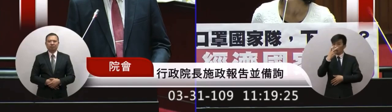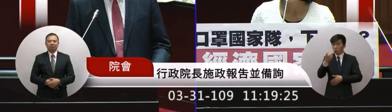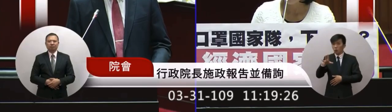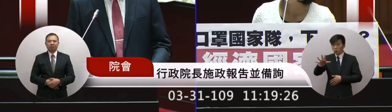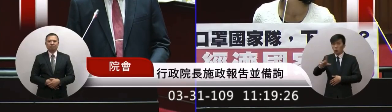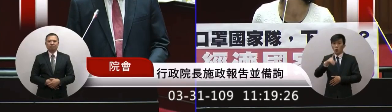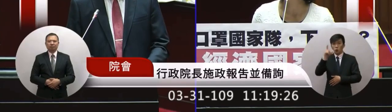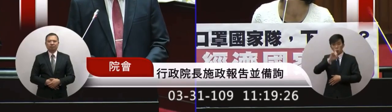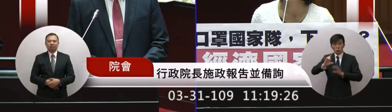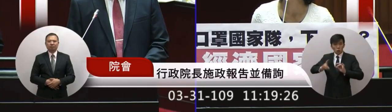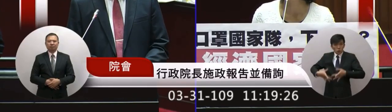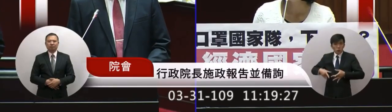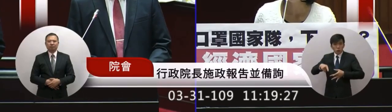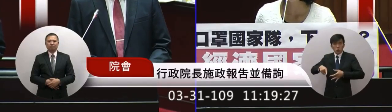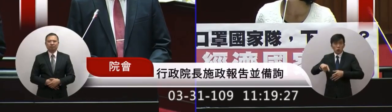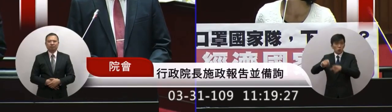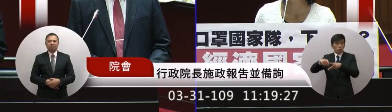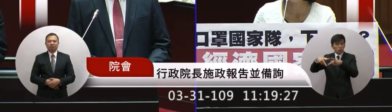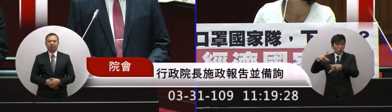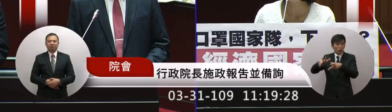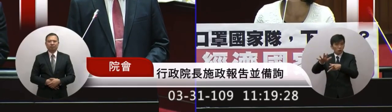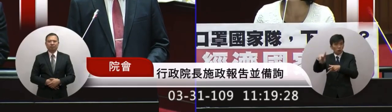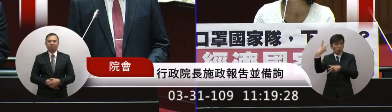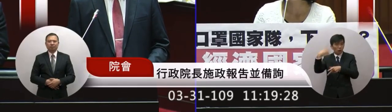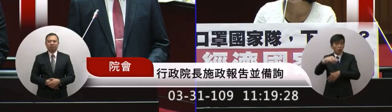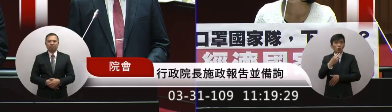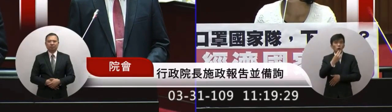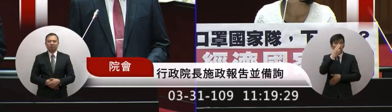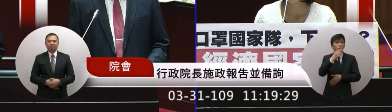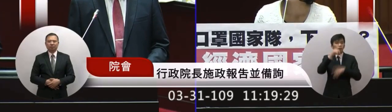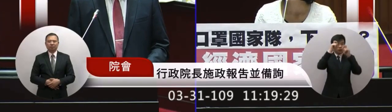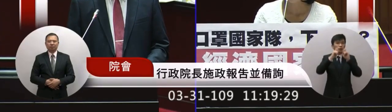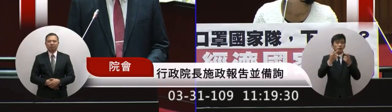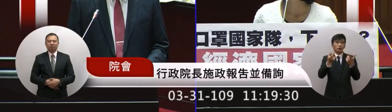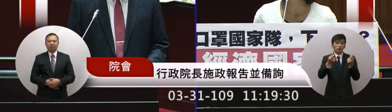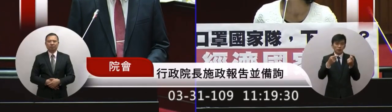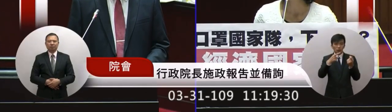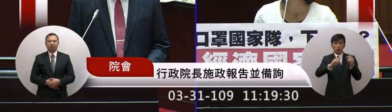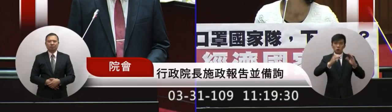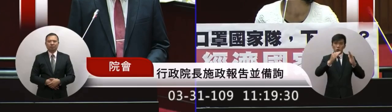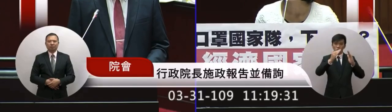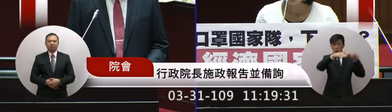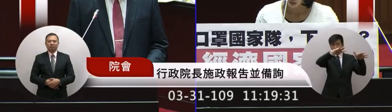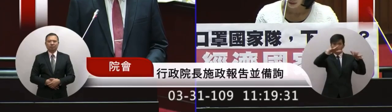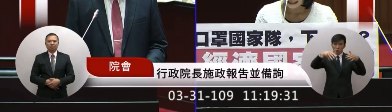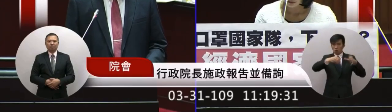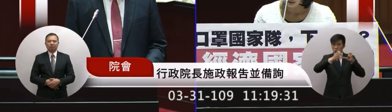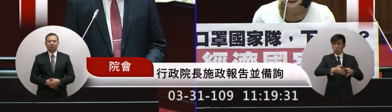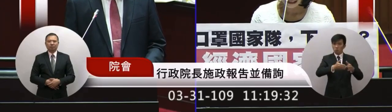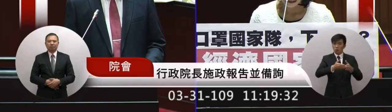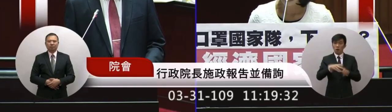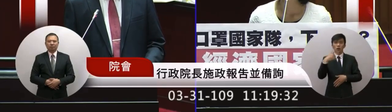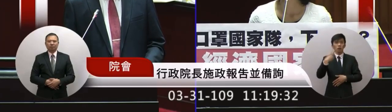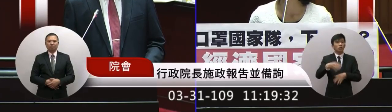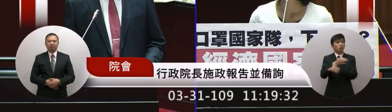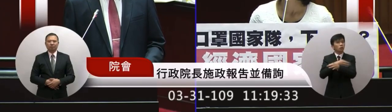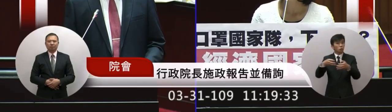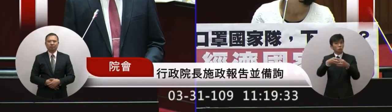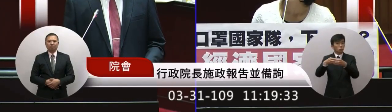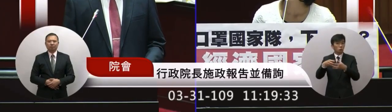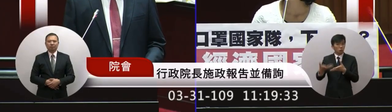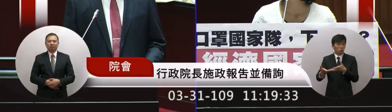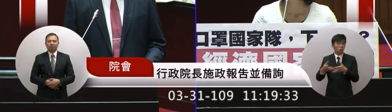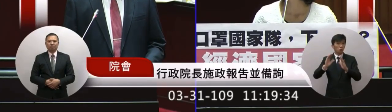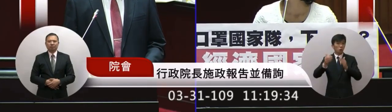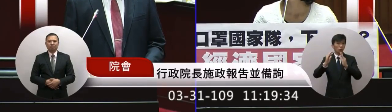家队，还有就是可能呼吸器也要成立国家队了。但是我们的财经国家队在哪里呢？